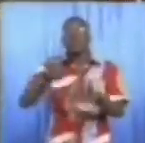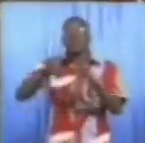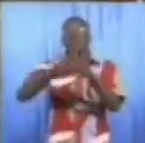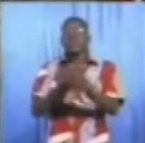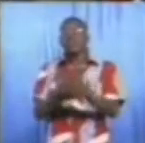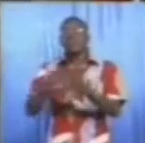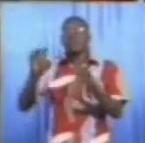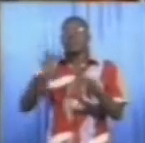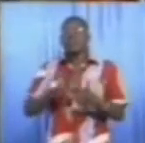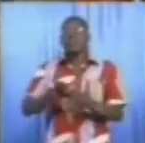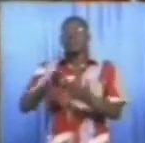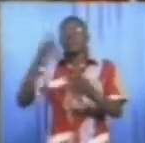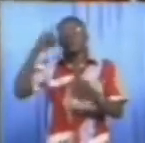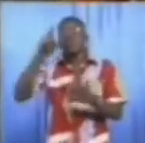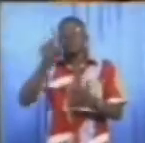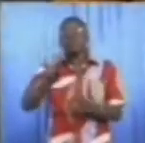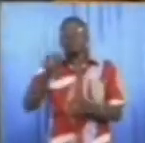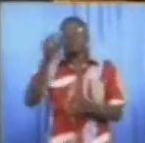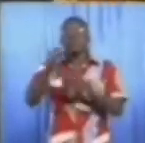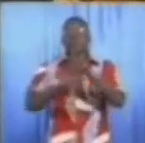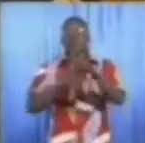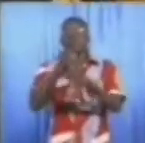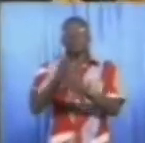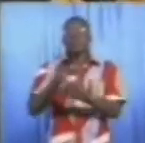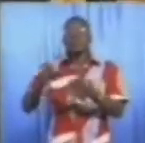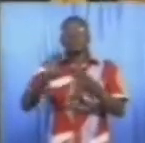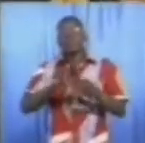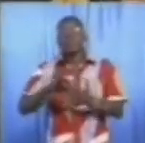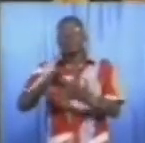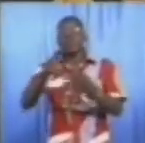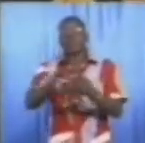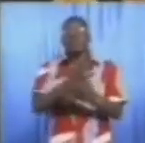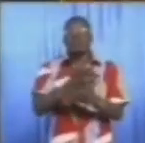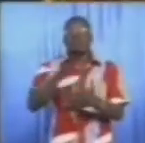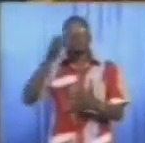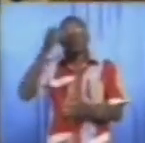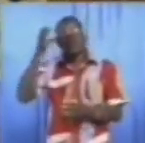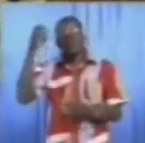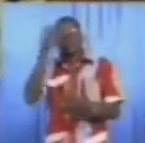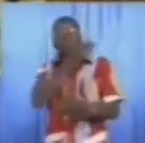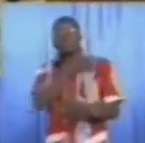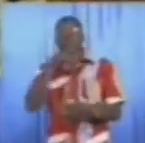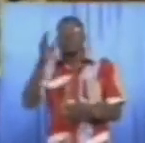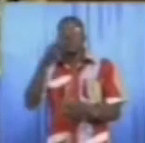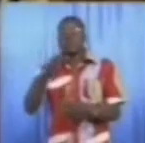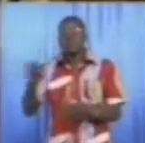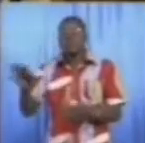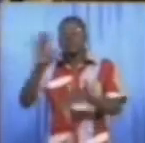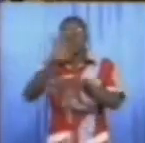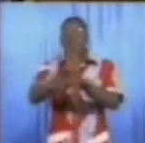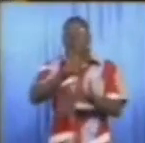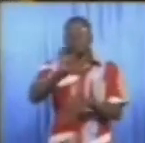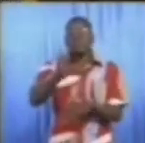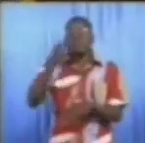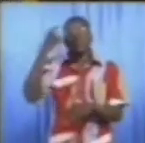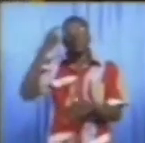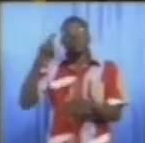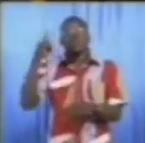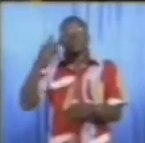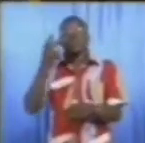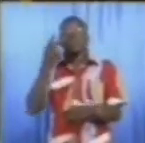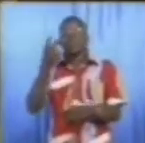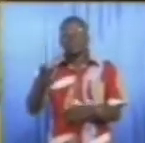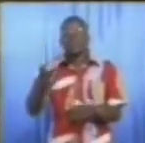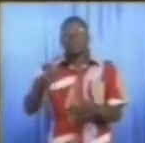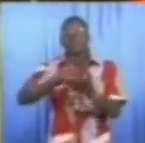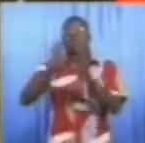activités commémoratives des 20 ans d'amitié et de coopération entre le peuple taïwanais et burkinabé. Une soirée conviviale au cours de laquelle on a revisité les